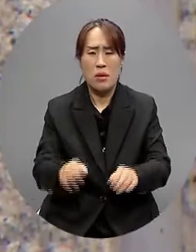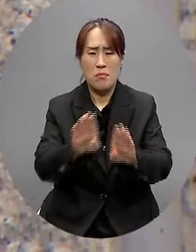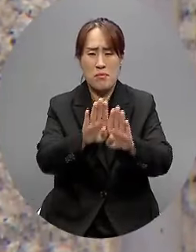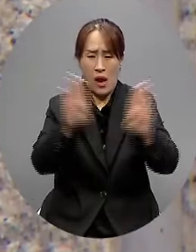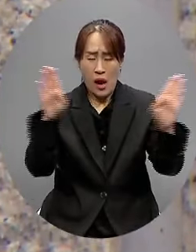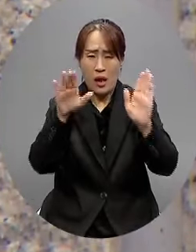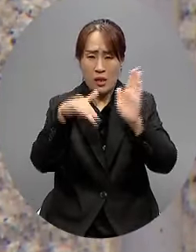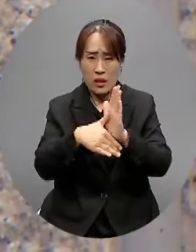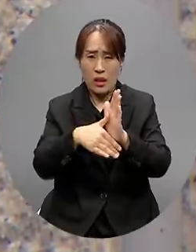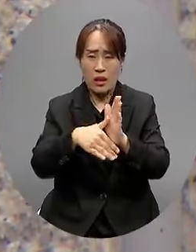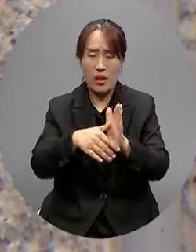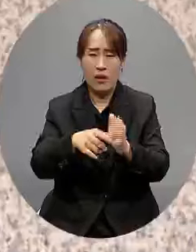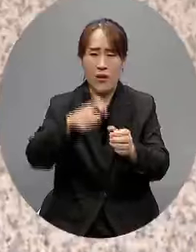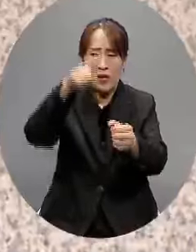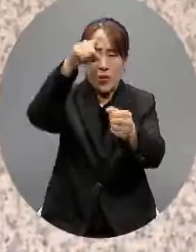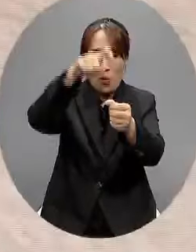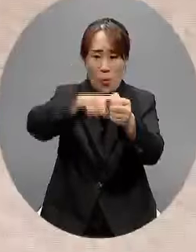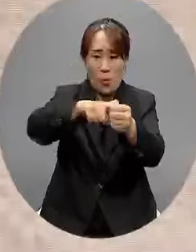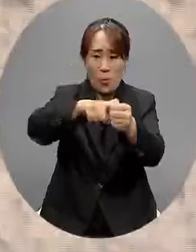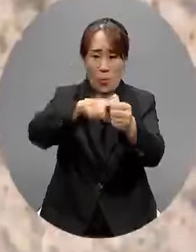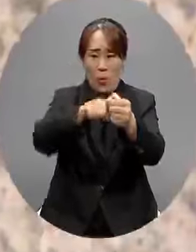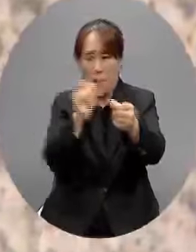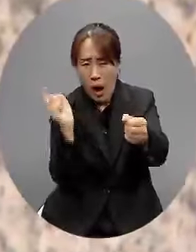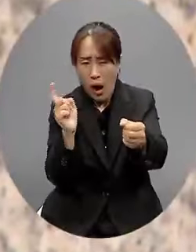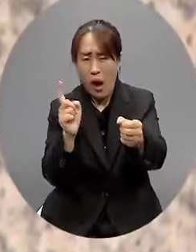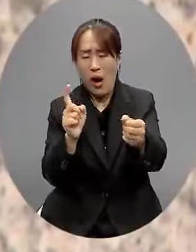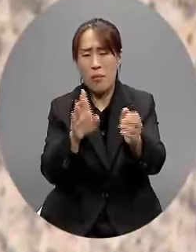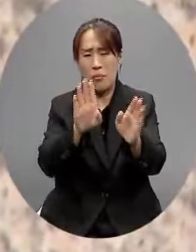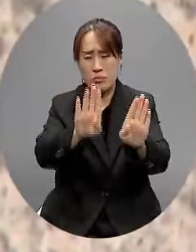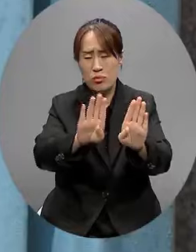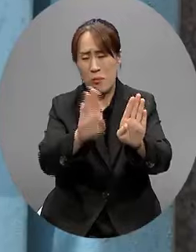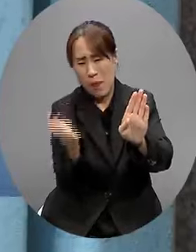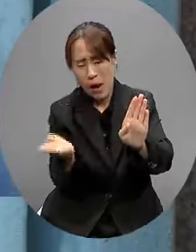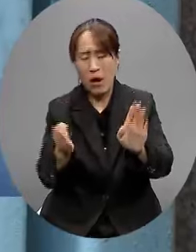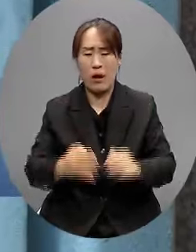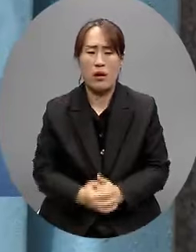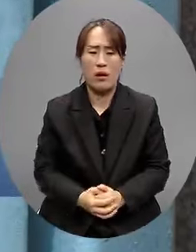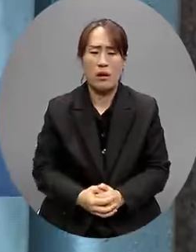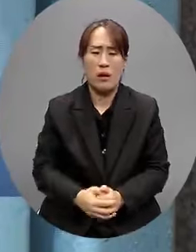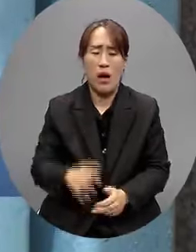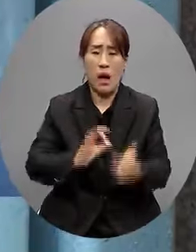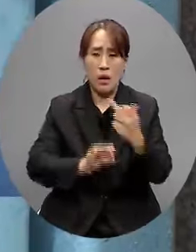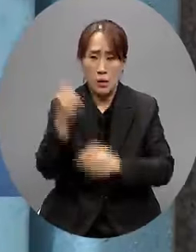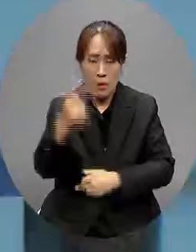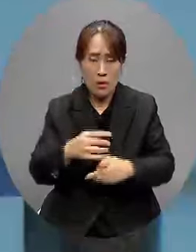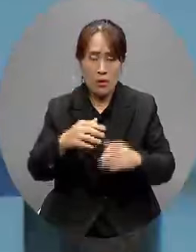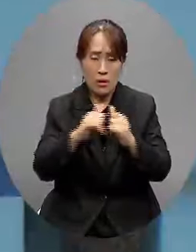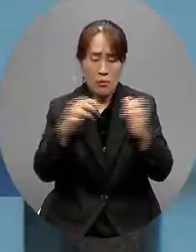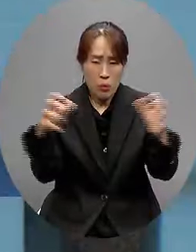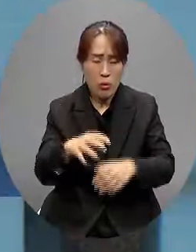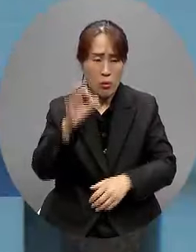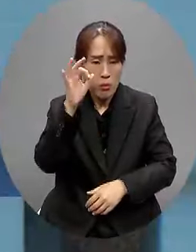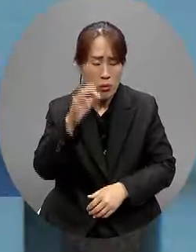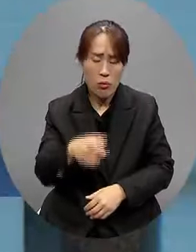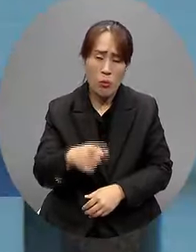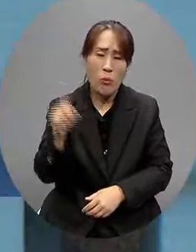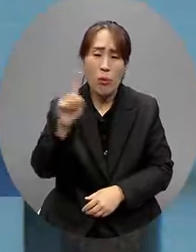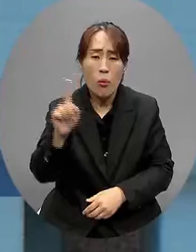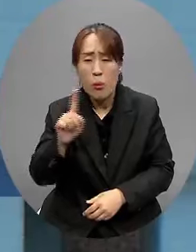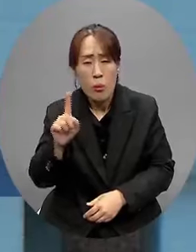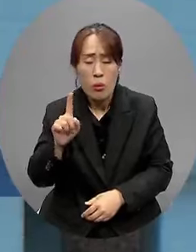과정에서 기둥에 문을 고정하는 장치가 빠진 겁니다. 아, 저 출발이니까 내가 지금 뭐 사람들 뭐 얘기해. 뭔 일인가